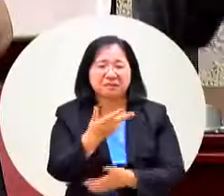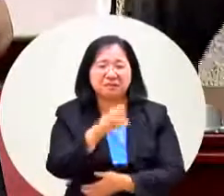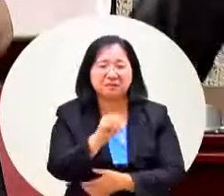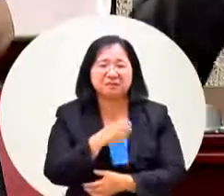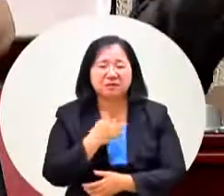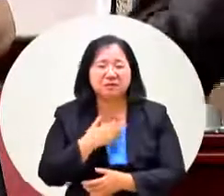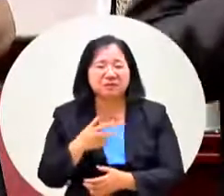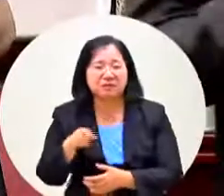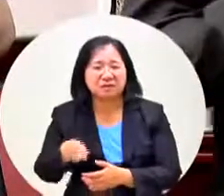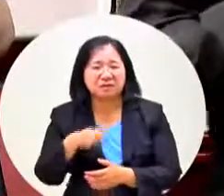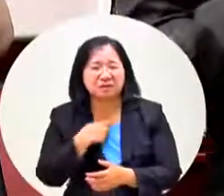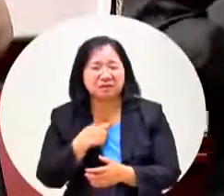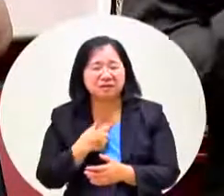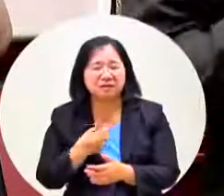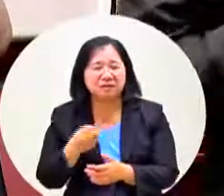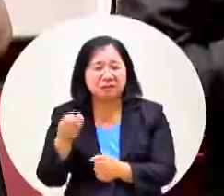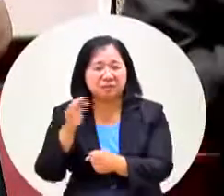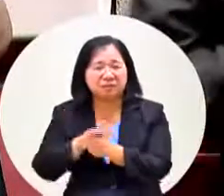迄个